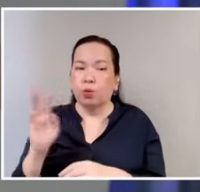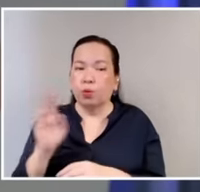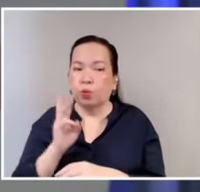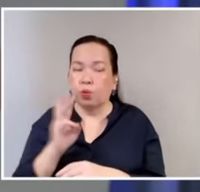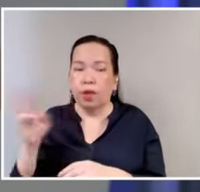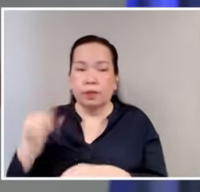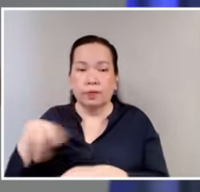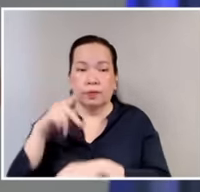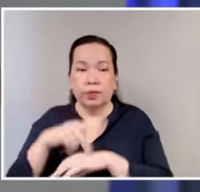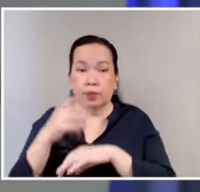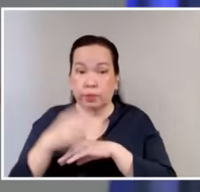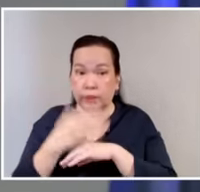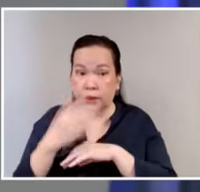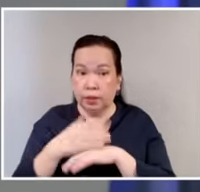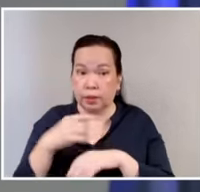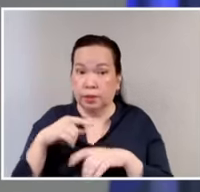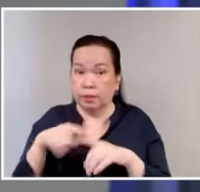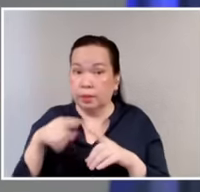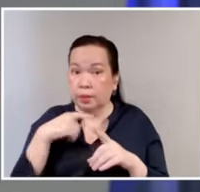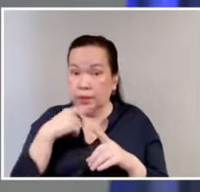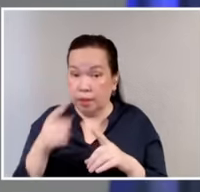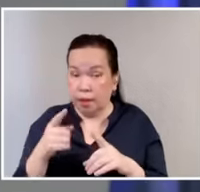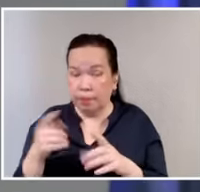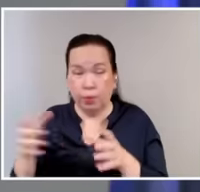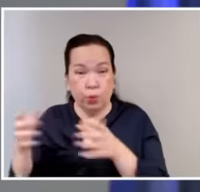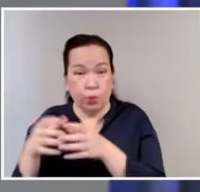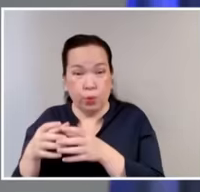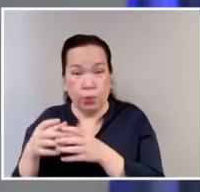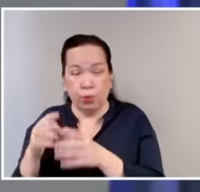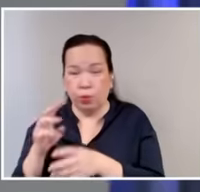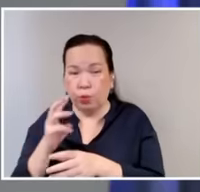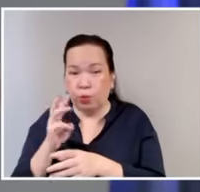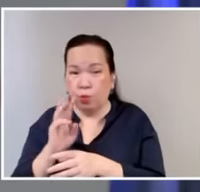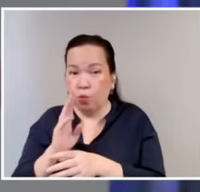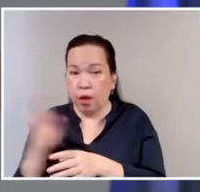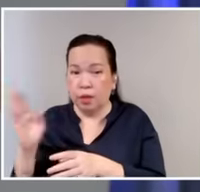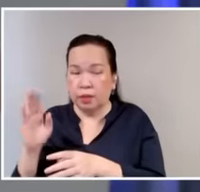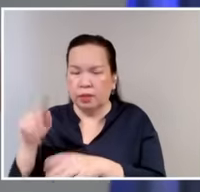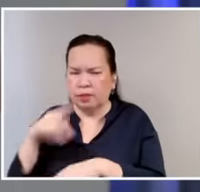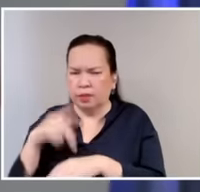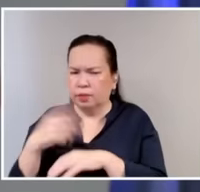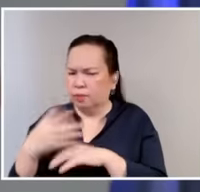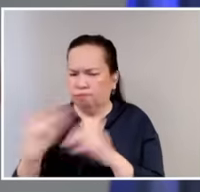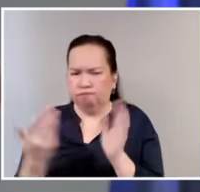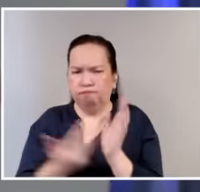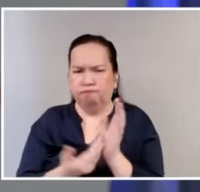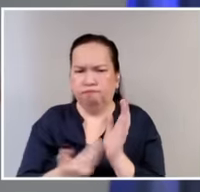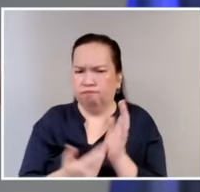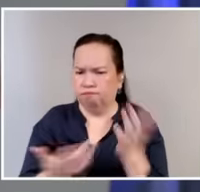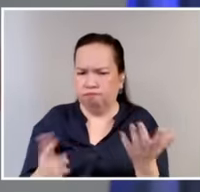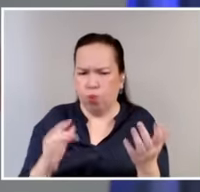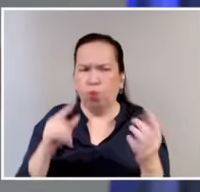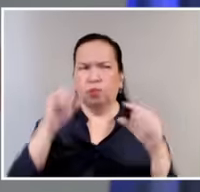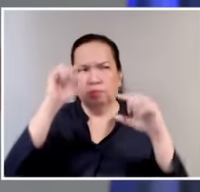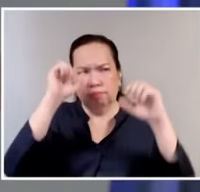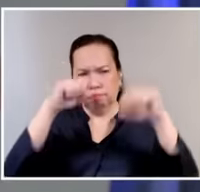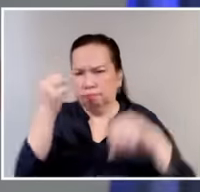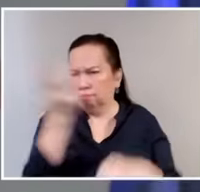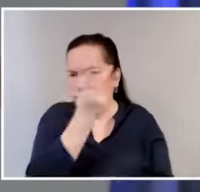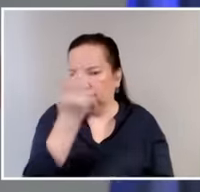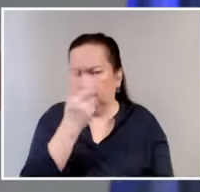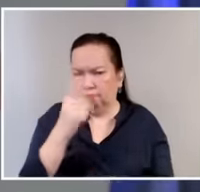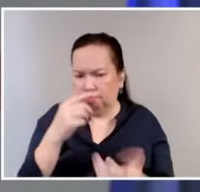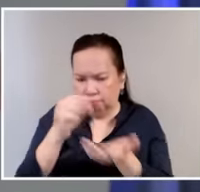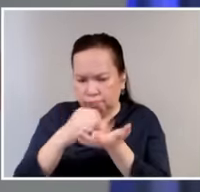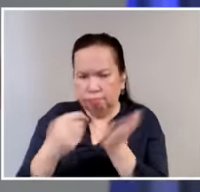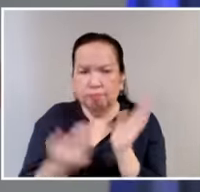ng National Task Force West Philippine Sea, walang kaukulang dokumento o kasulatan para sa sinasabing